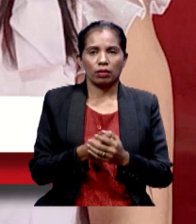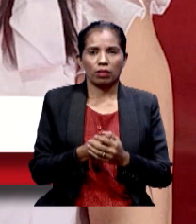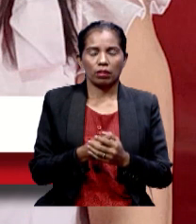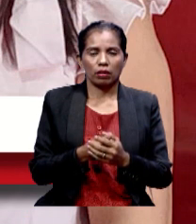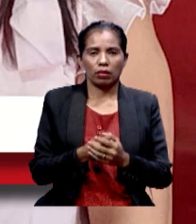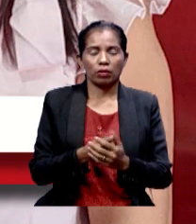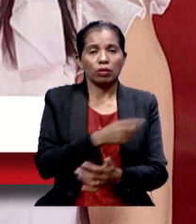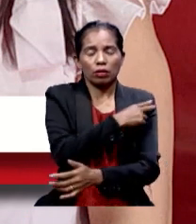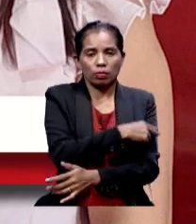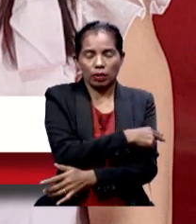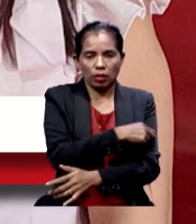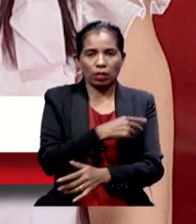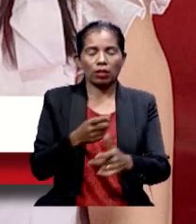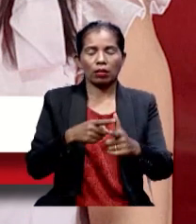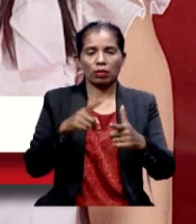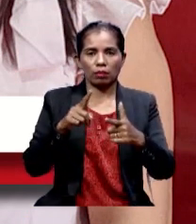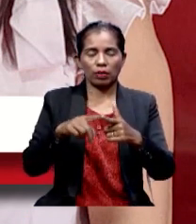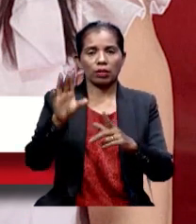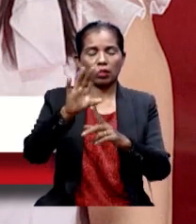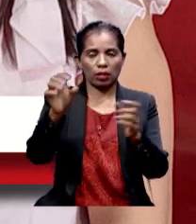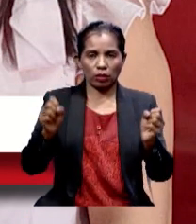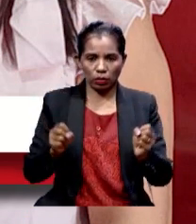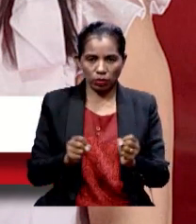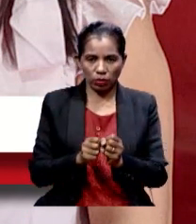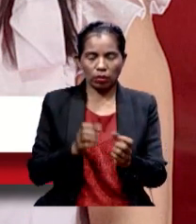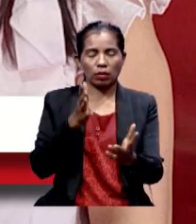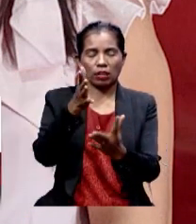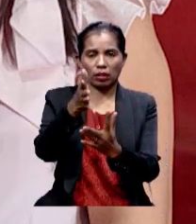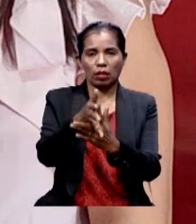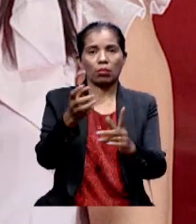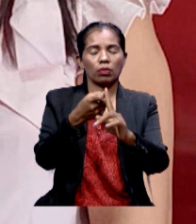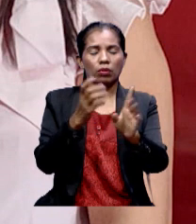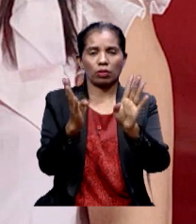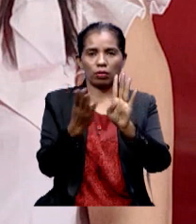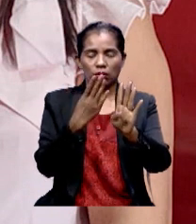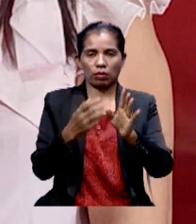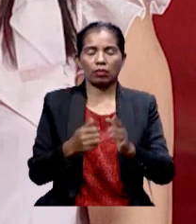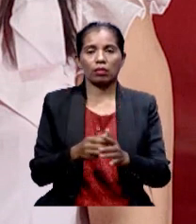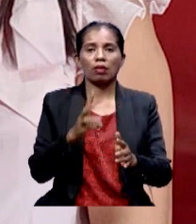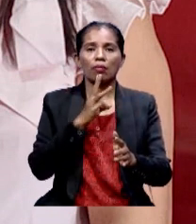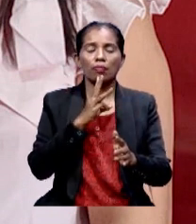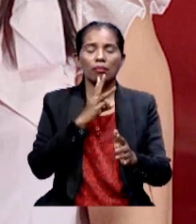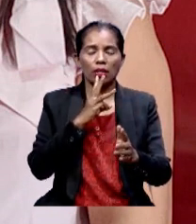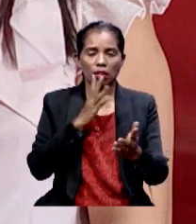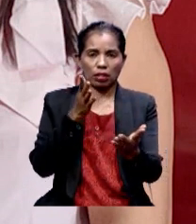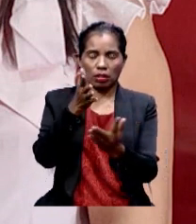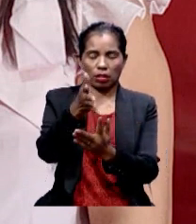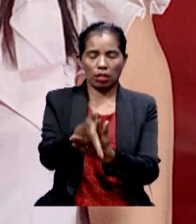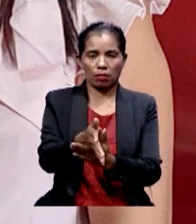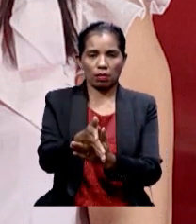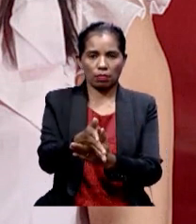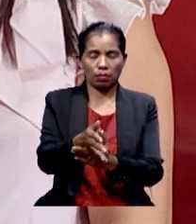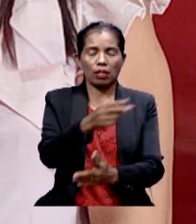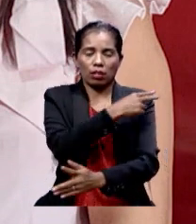karantina e depois mai hasere suku tamal di hosi portaun. Então que moro que portam